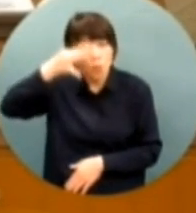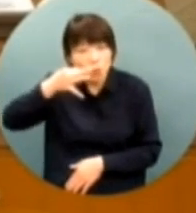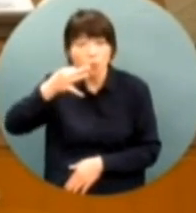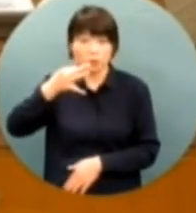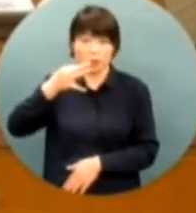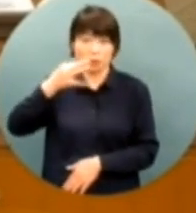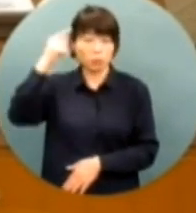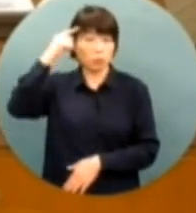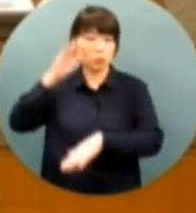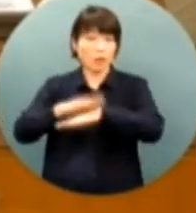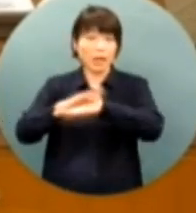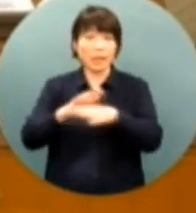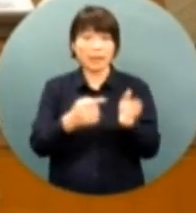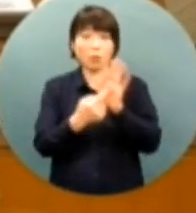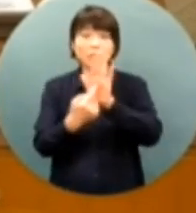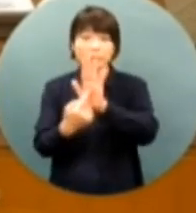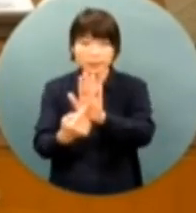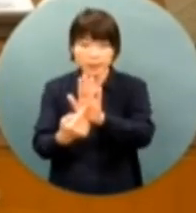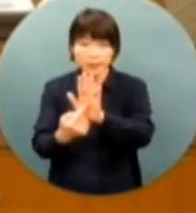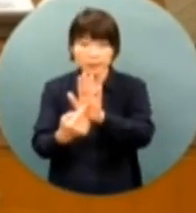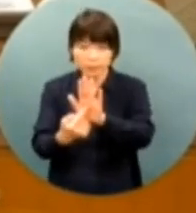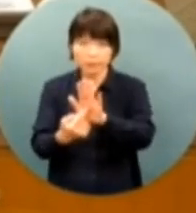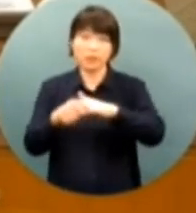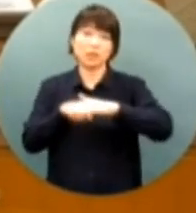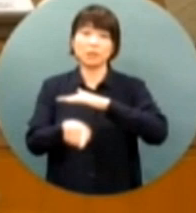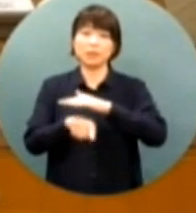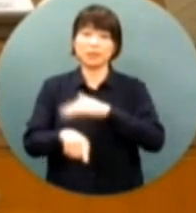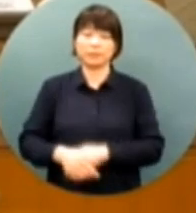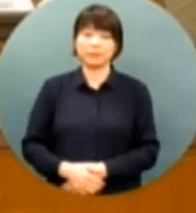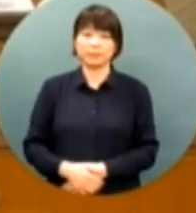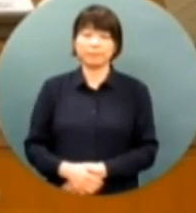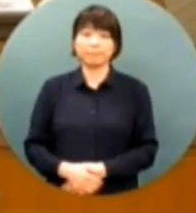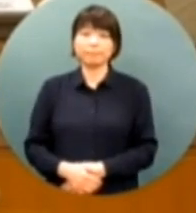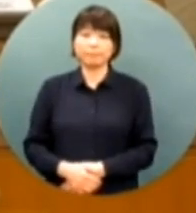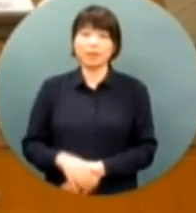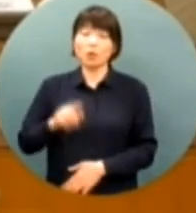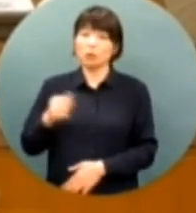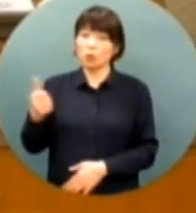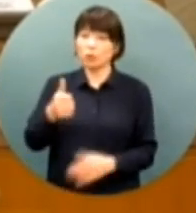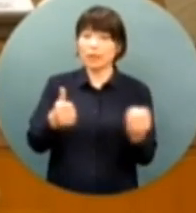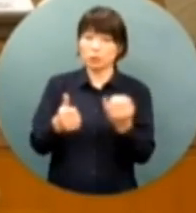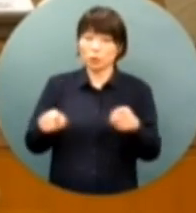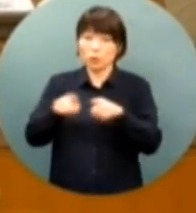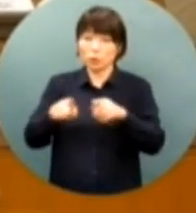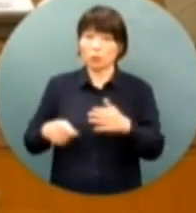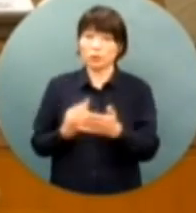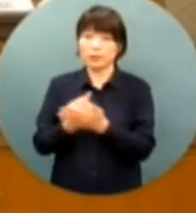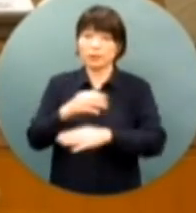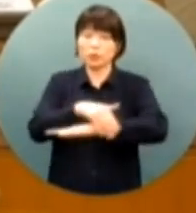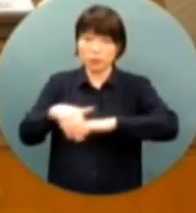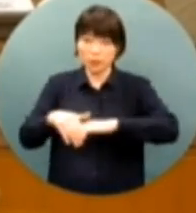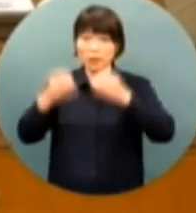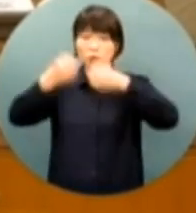考え方を示した、ということではなかったかなと思います。この男女共同参画推進条例であります